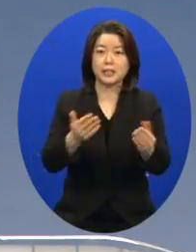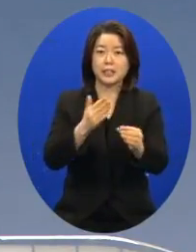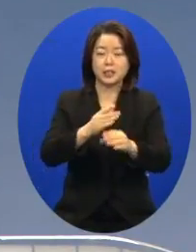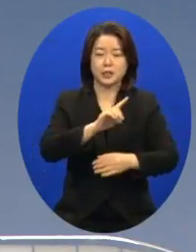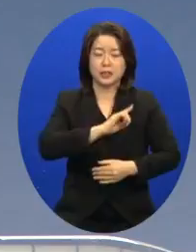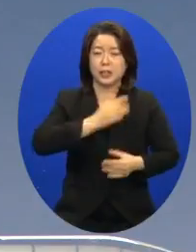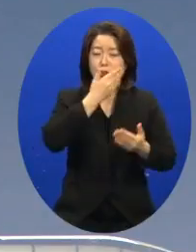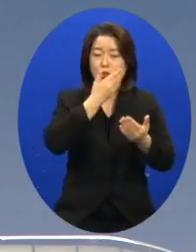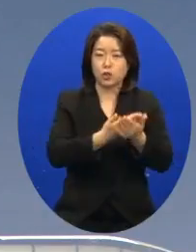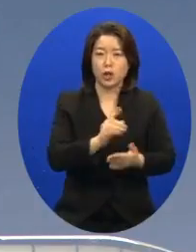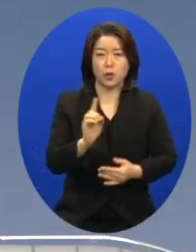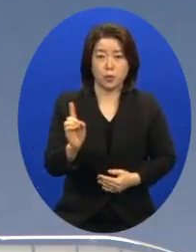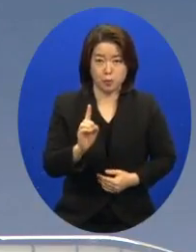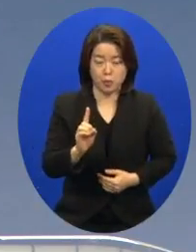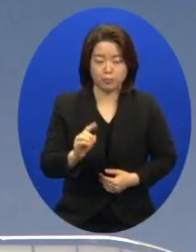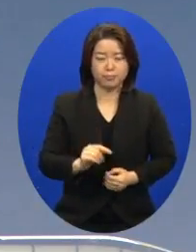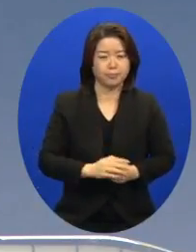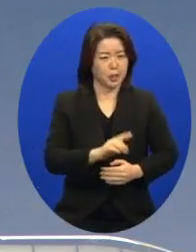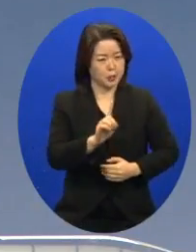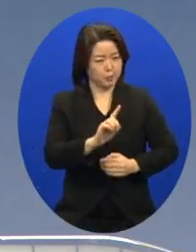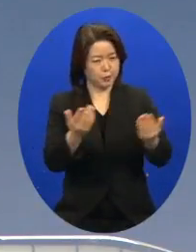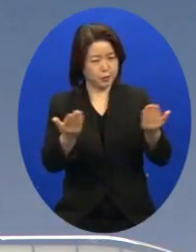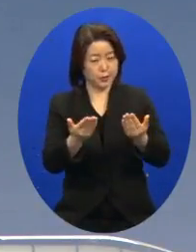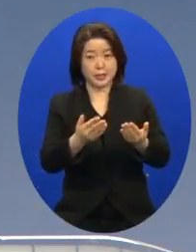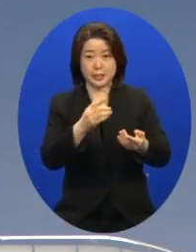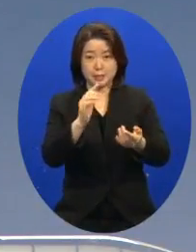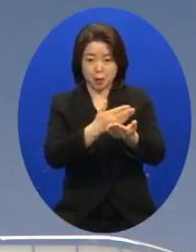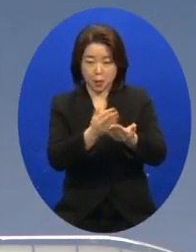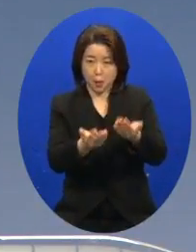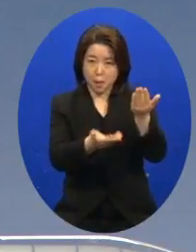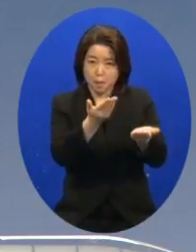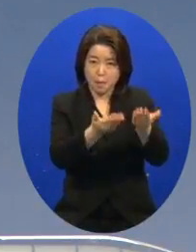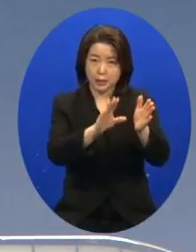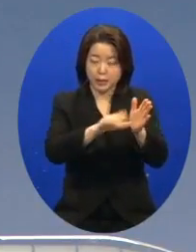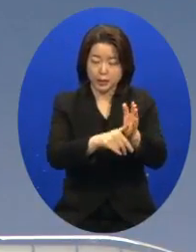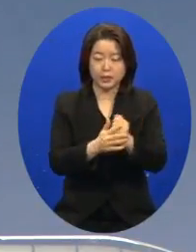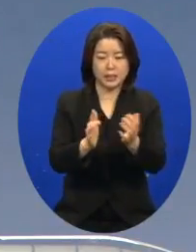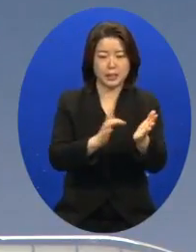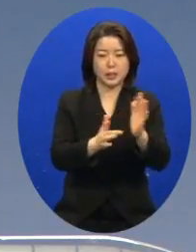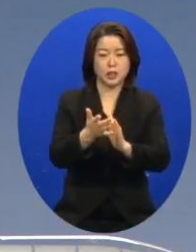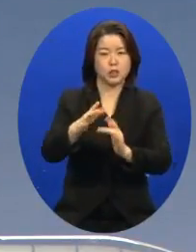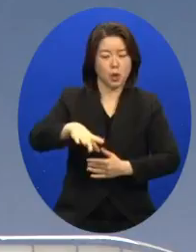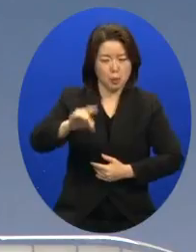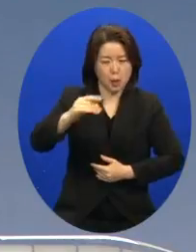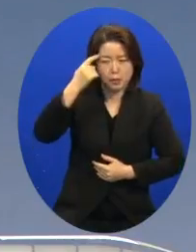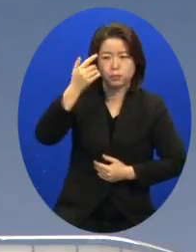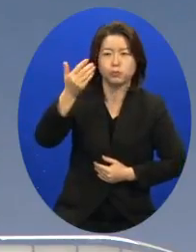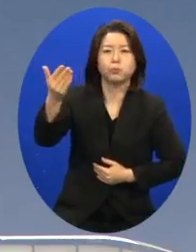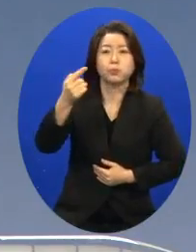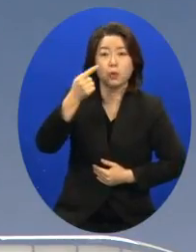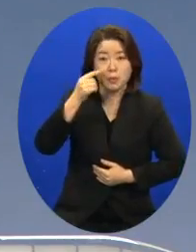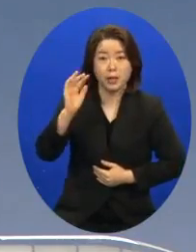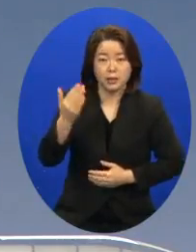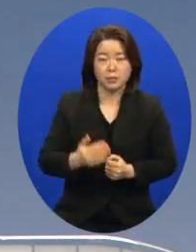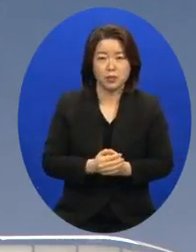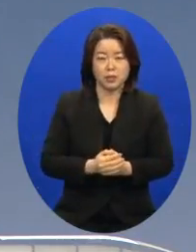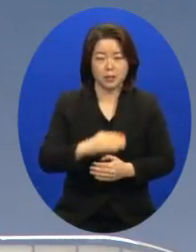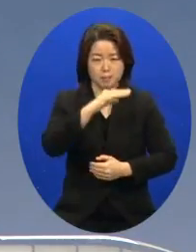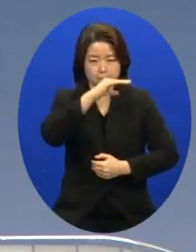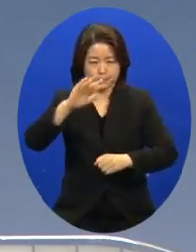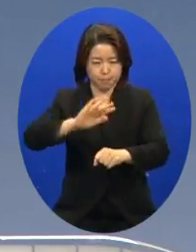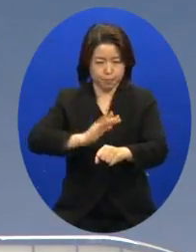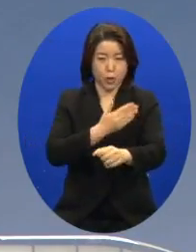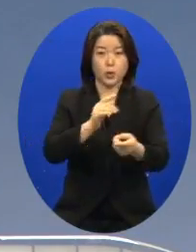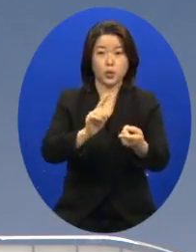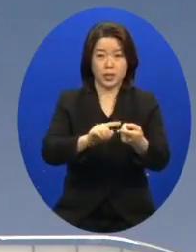하나가 어떤 일을 판단할 때에 예수님께 묻는 것입니다 옳고 그른 것에